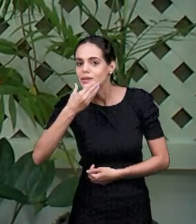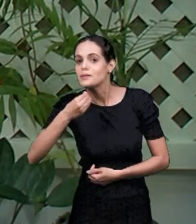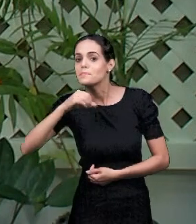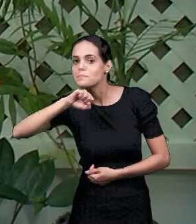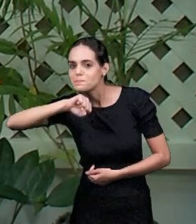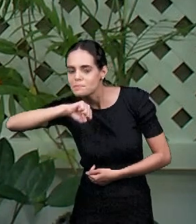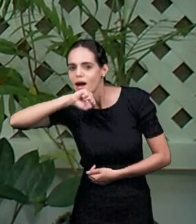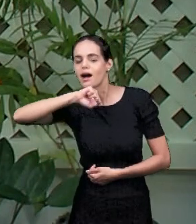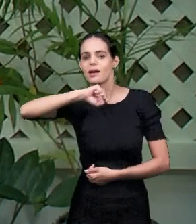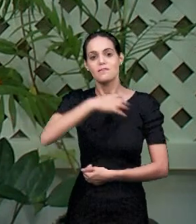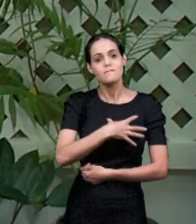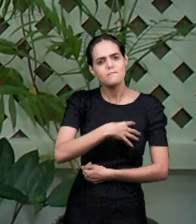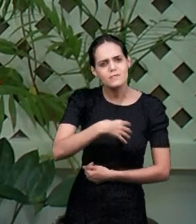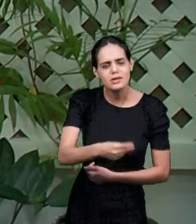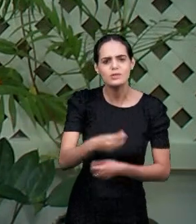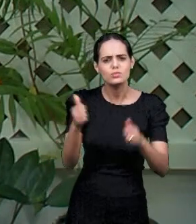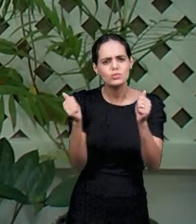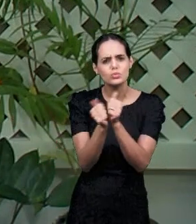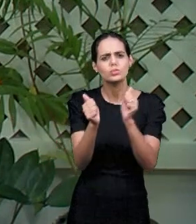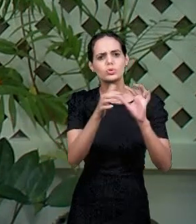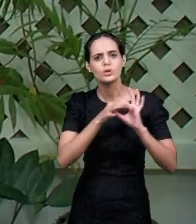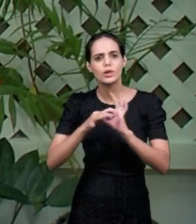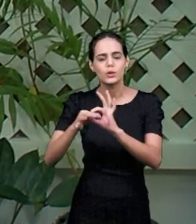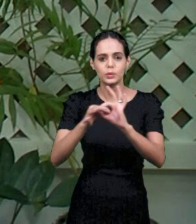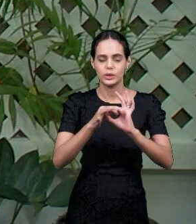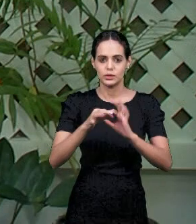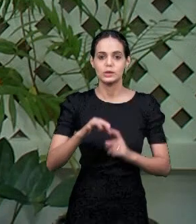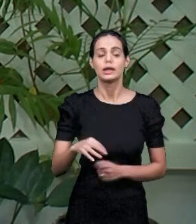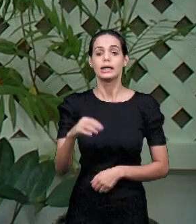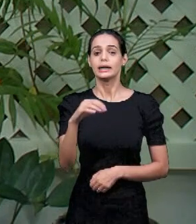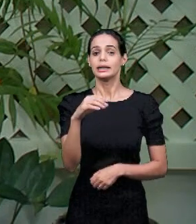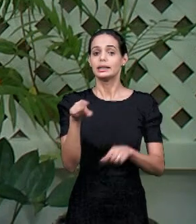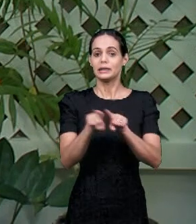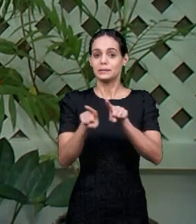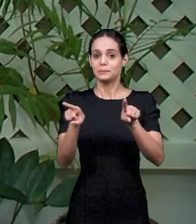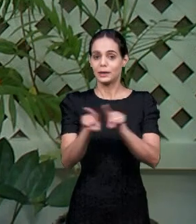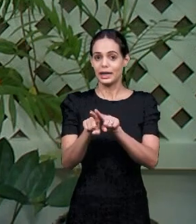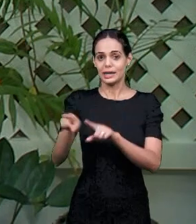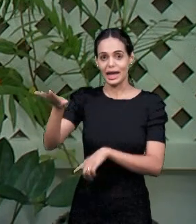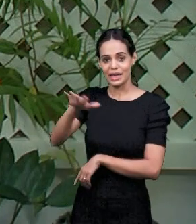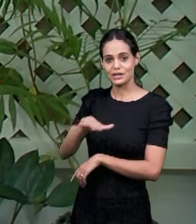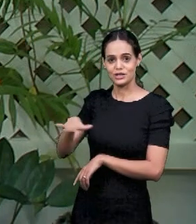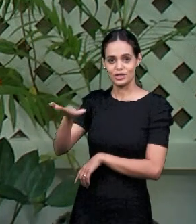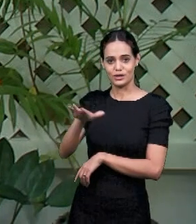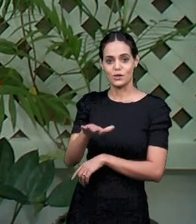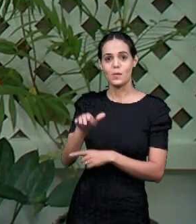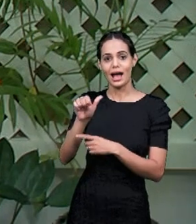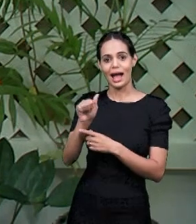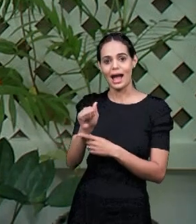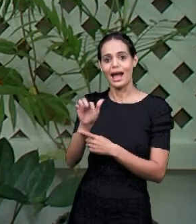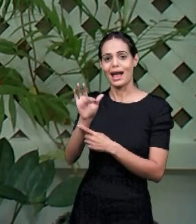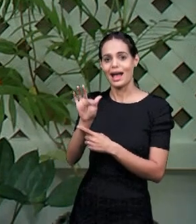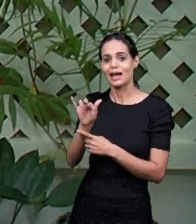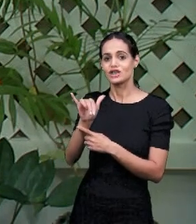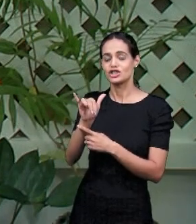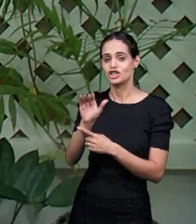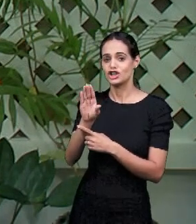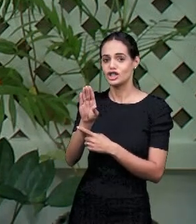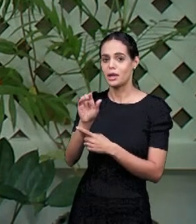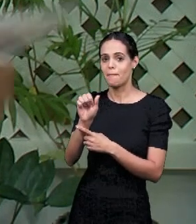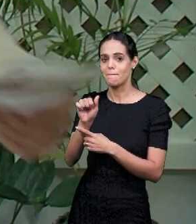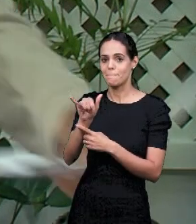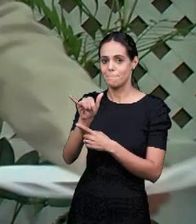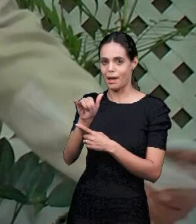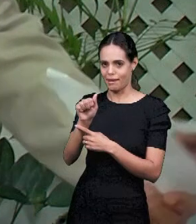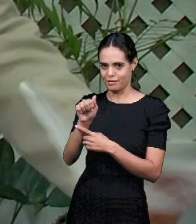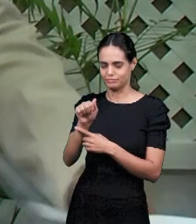les enfants, ici derrière, la région d'Atibaia. Nous sommes en train de voir qu'en